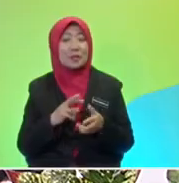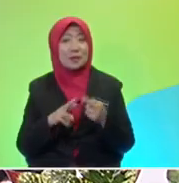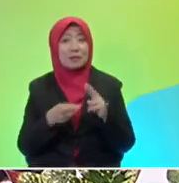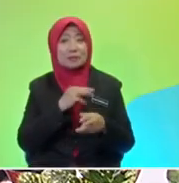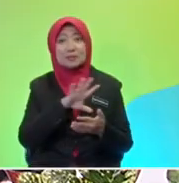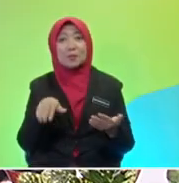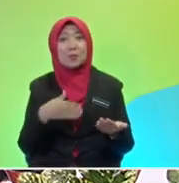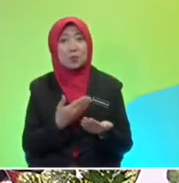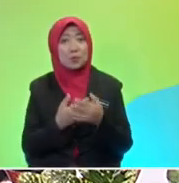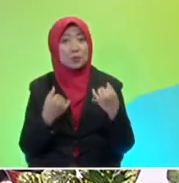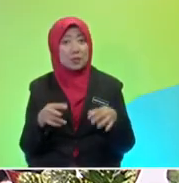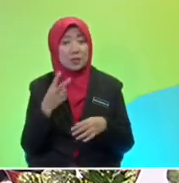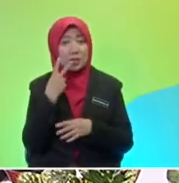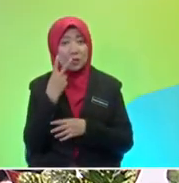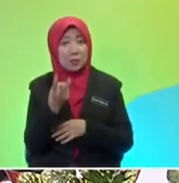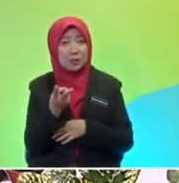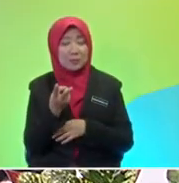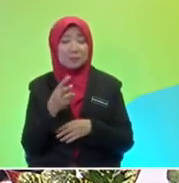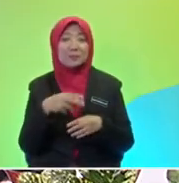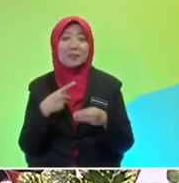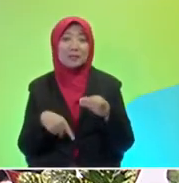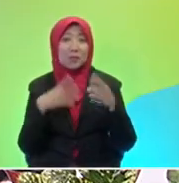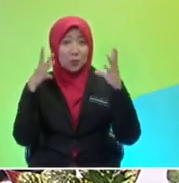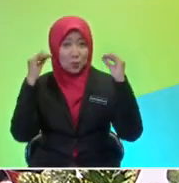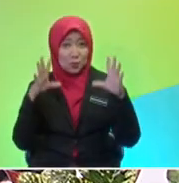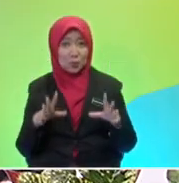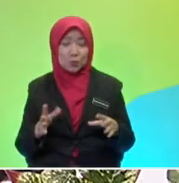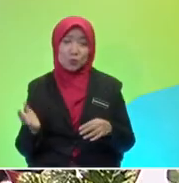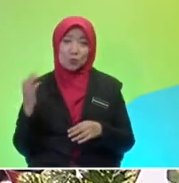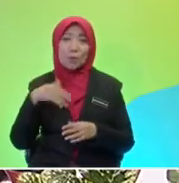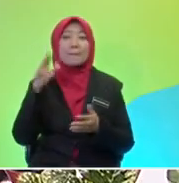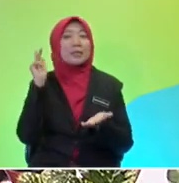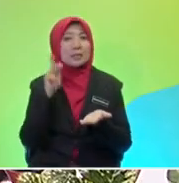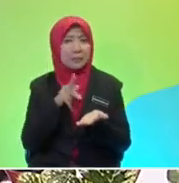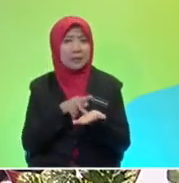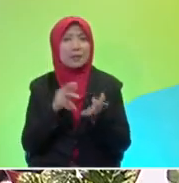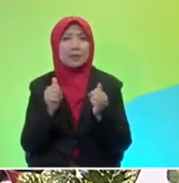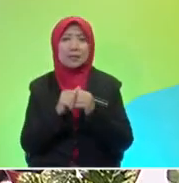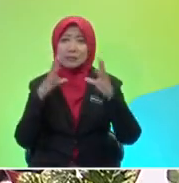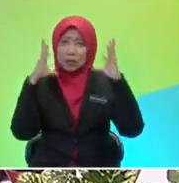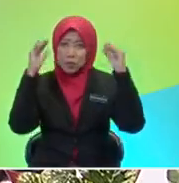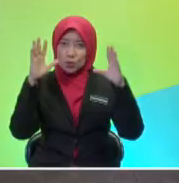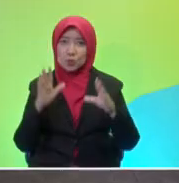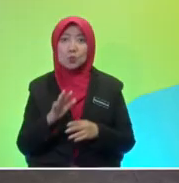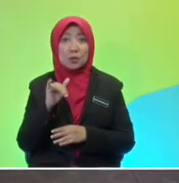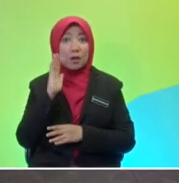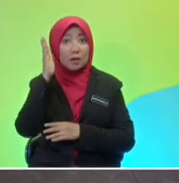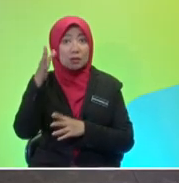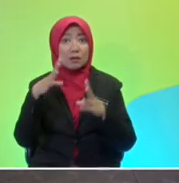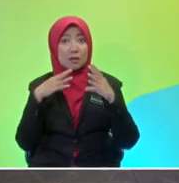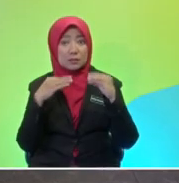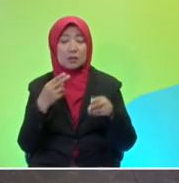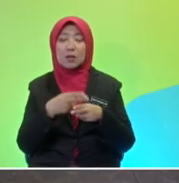ada lihatkan guru kita pada hari ini job kita berkenalan dengan beliau Hai Cikgu ini apa